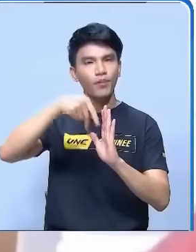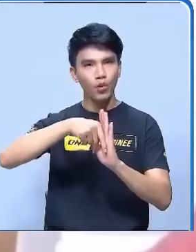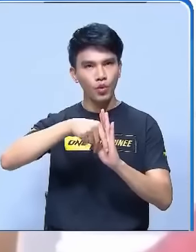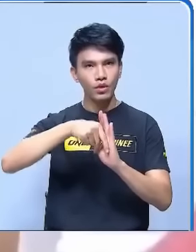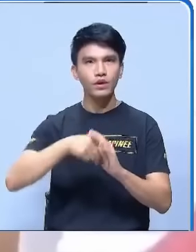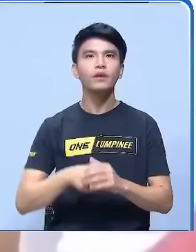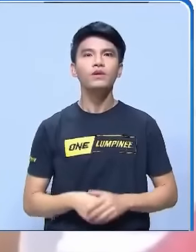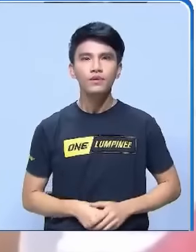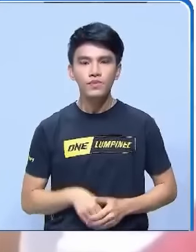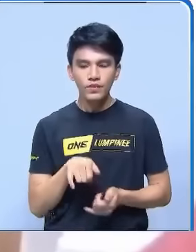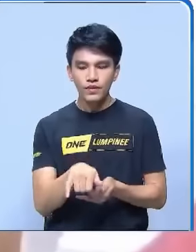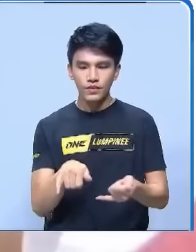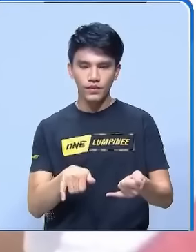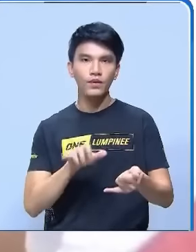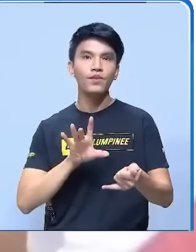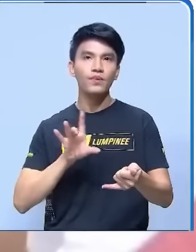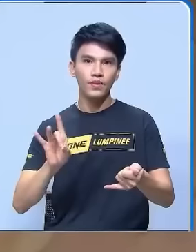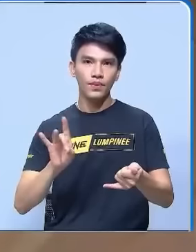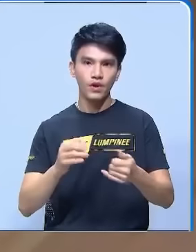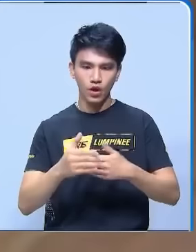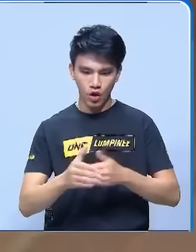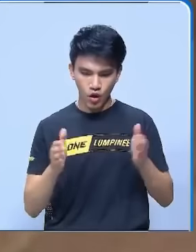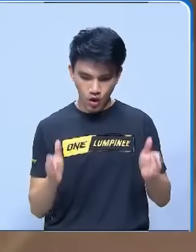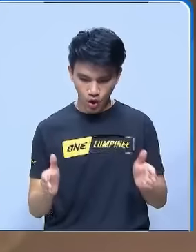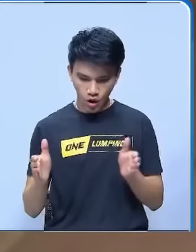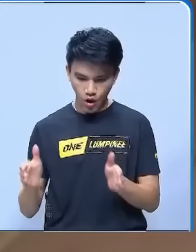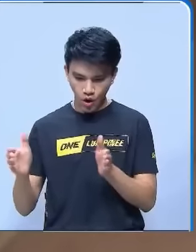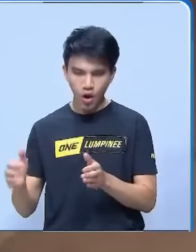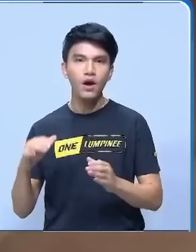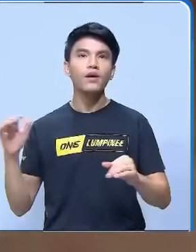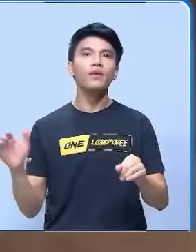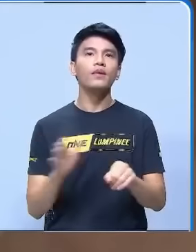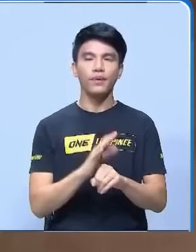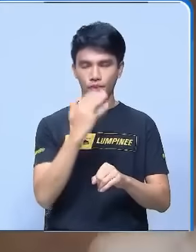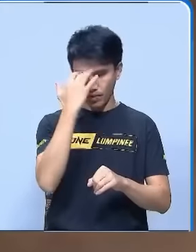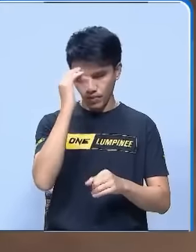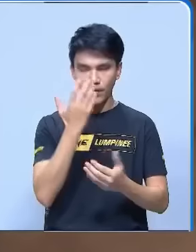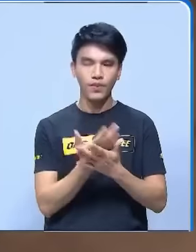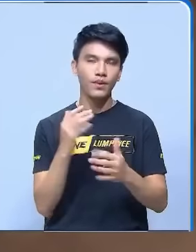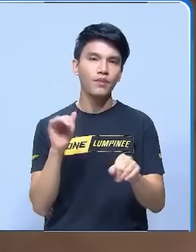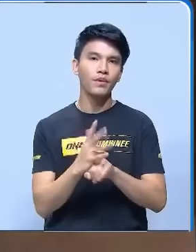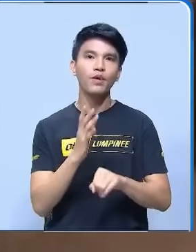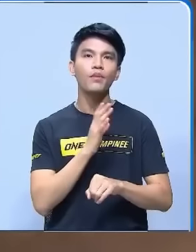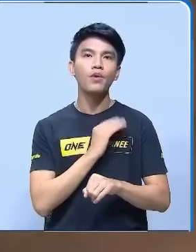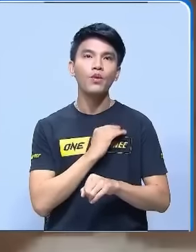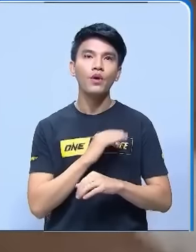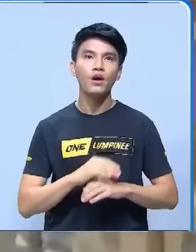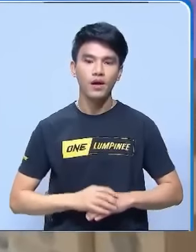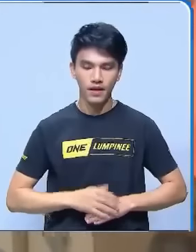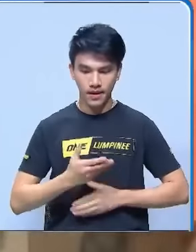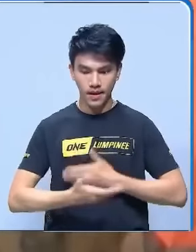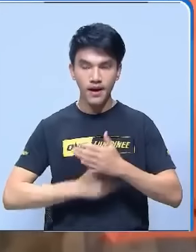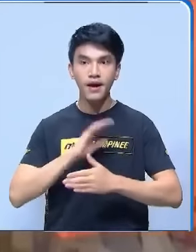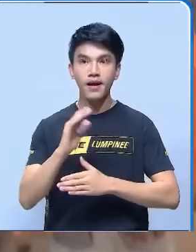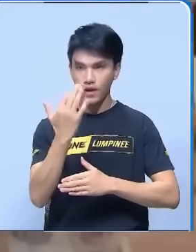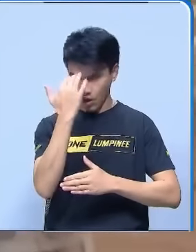8ตัวพร้อมหอบของแถมเป็นลังๆคือต้องหอบมาเป็นลังๆหอบมาให้ครบเพราะกลัวจะได้เงินคืนไม่ครบไงนะคะก็เอามาขายคืนเพ